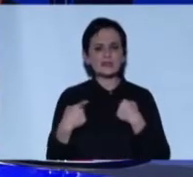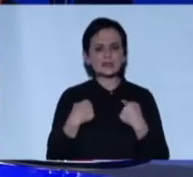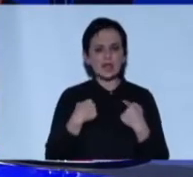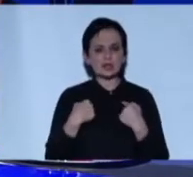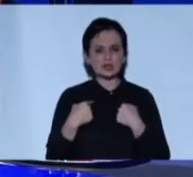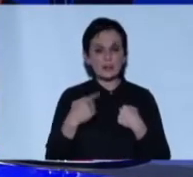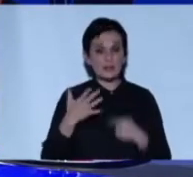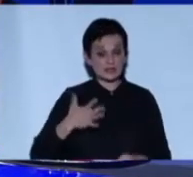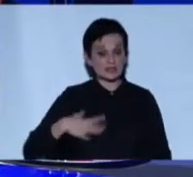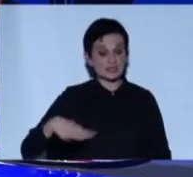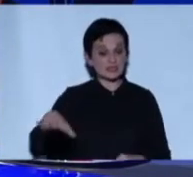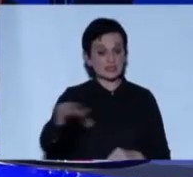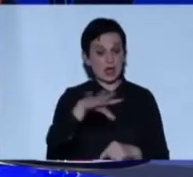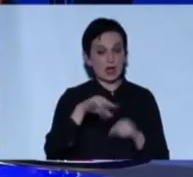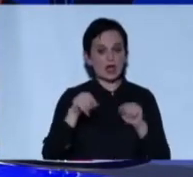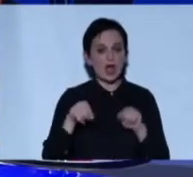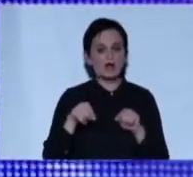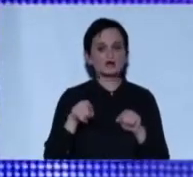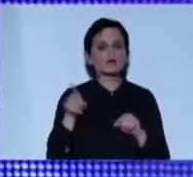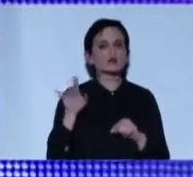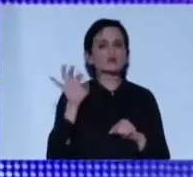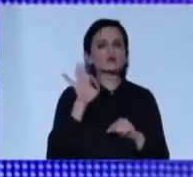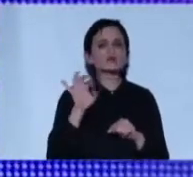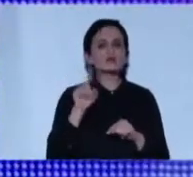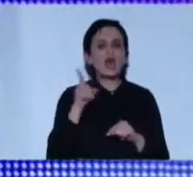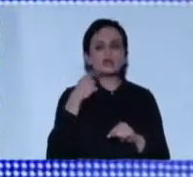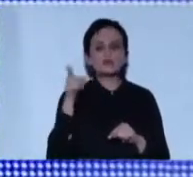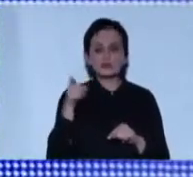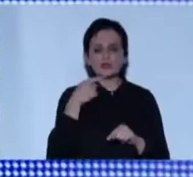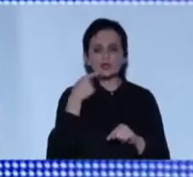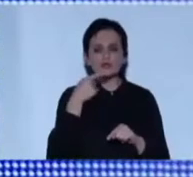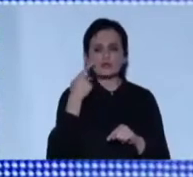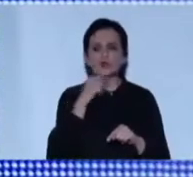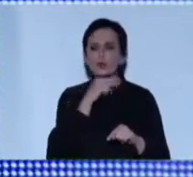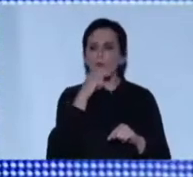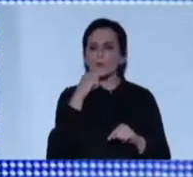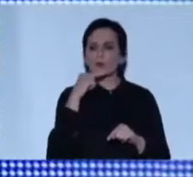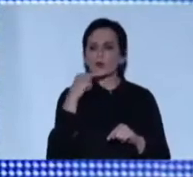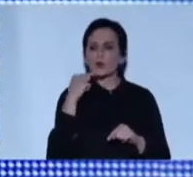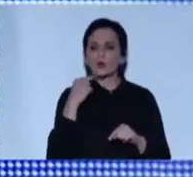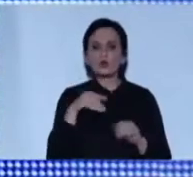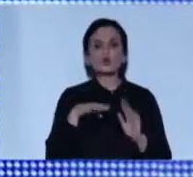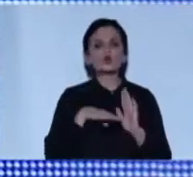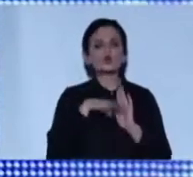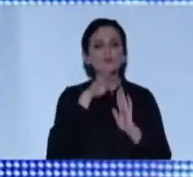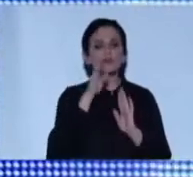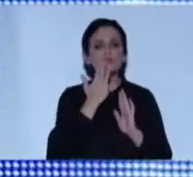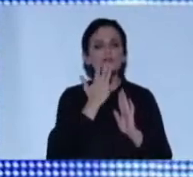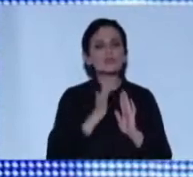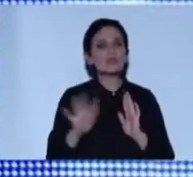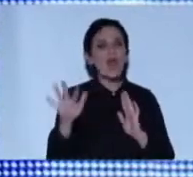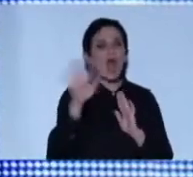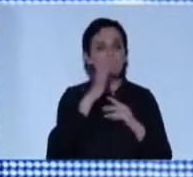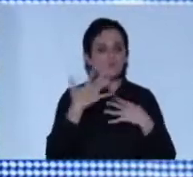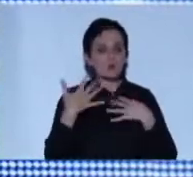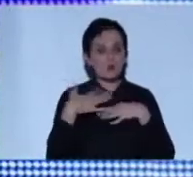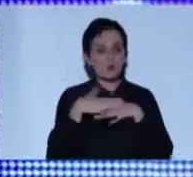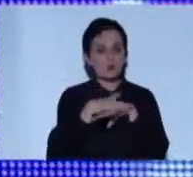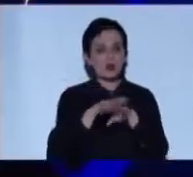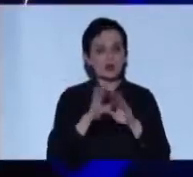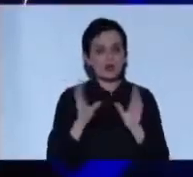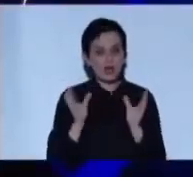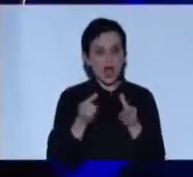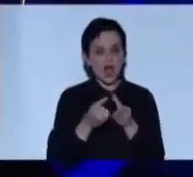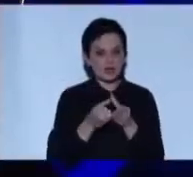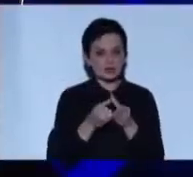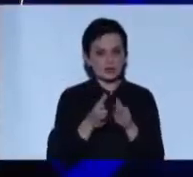საქართველოში. ამაზე რა სიტყვით? თქვენ თქვით, რომ რუსეთთან ჩვენ გვირჩევნია ევროატლანტიკური გაერთიანება, რასაც ვიძახი დიდი